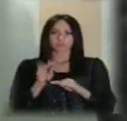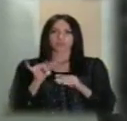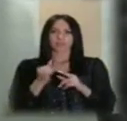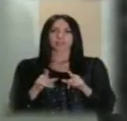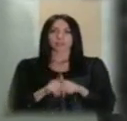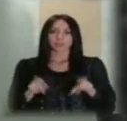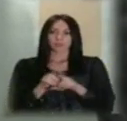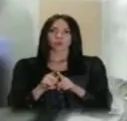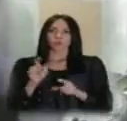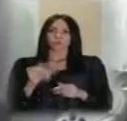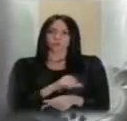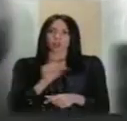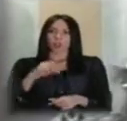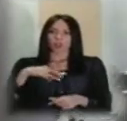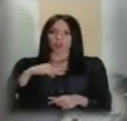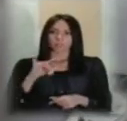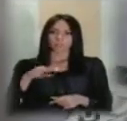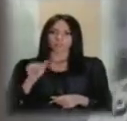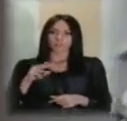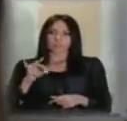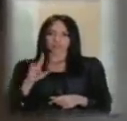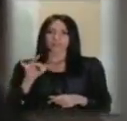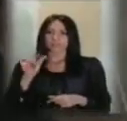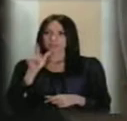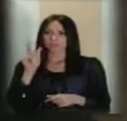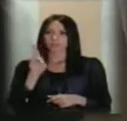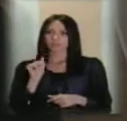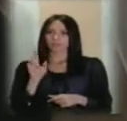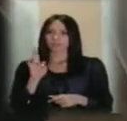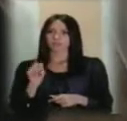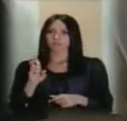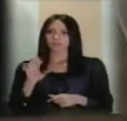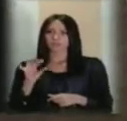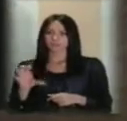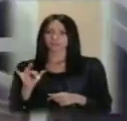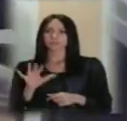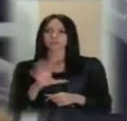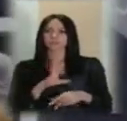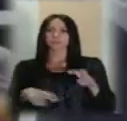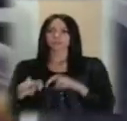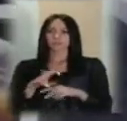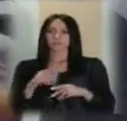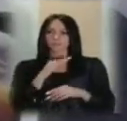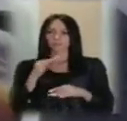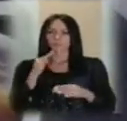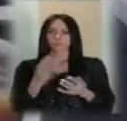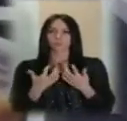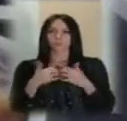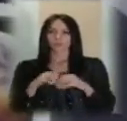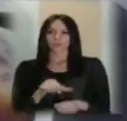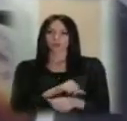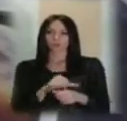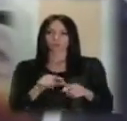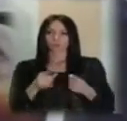амфетаміну та канабісу. Під час проведення обшуків у фігурантів по вказаній справі було вилучено значну кількість наркотичних засобів та